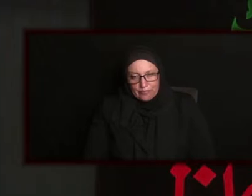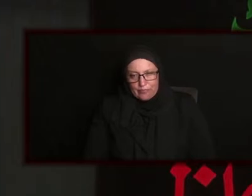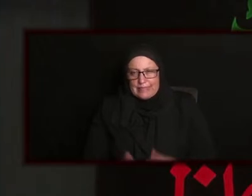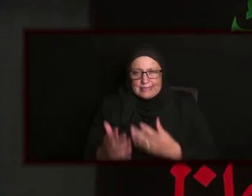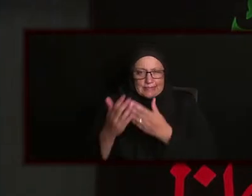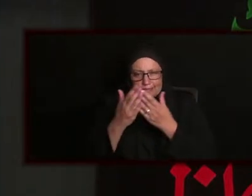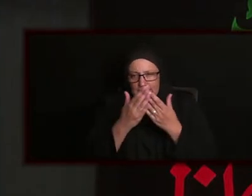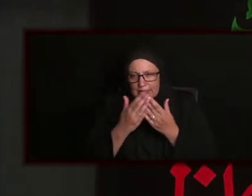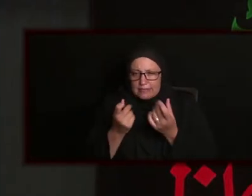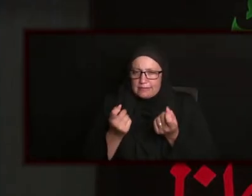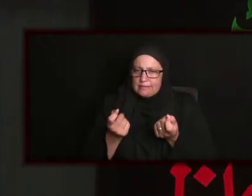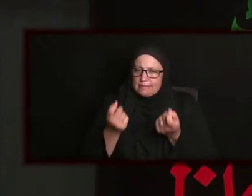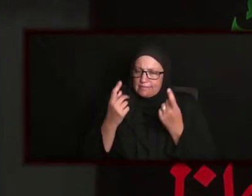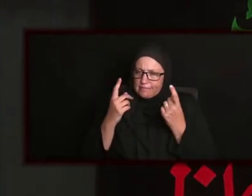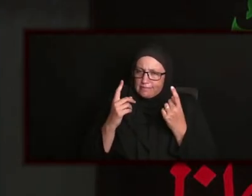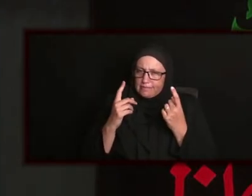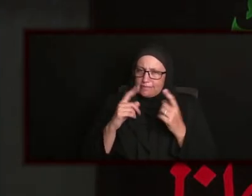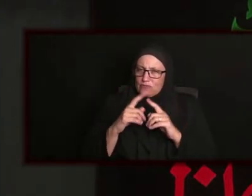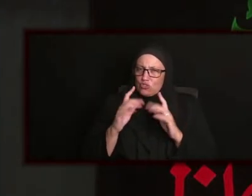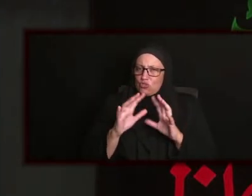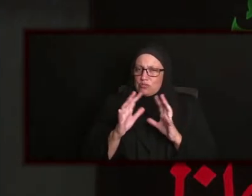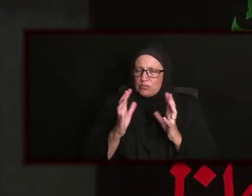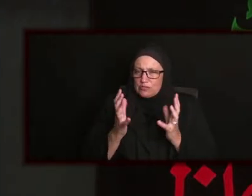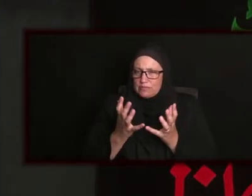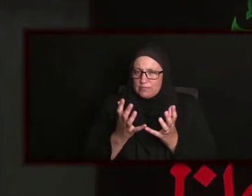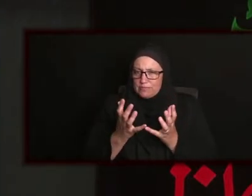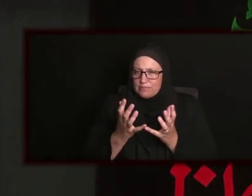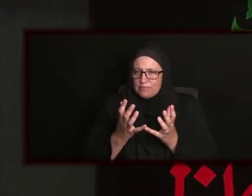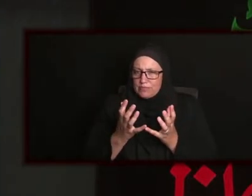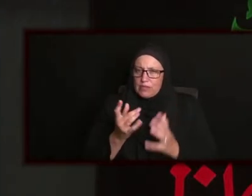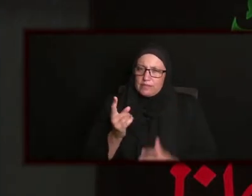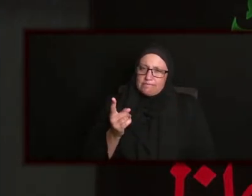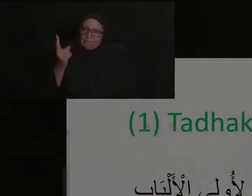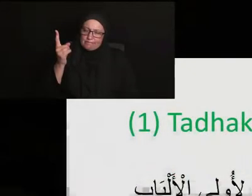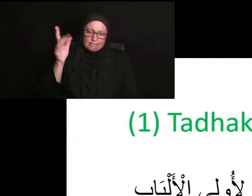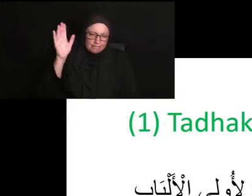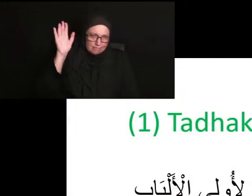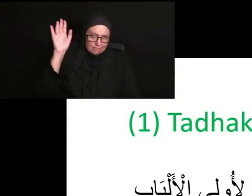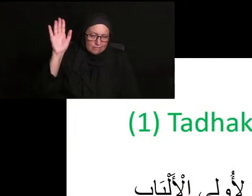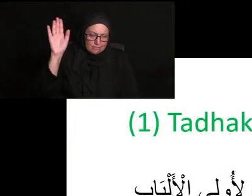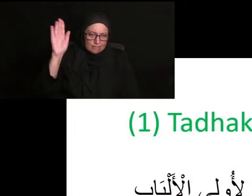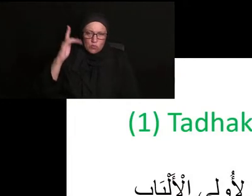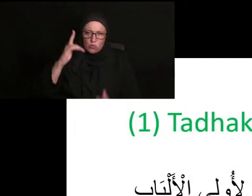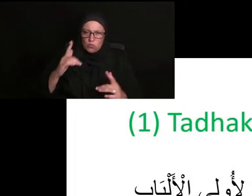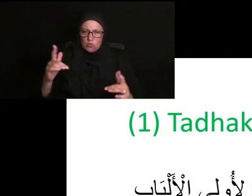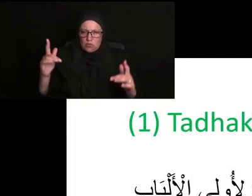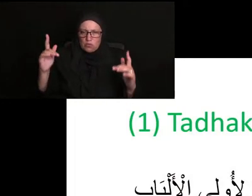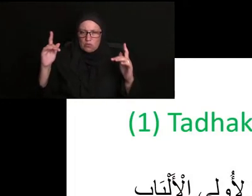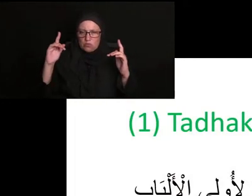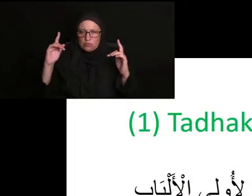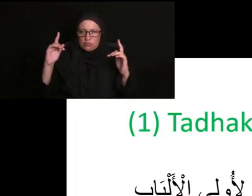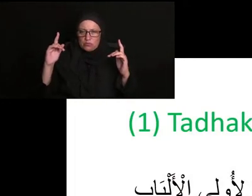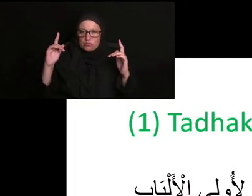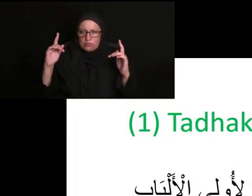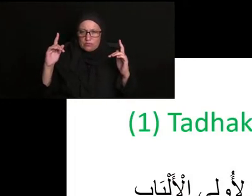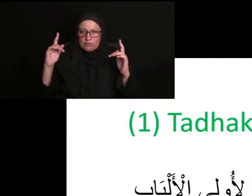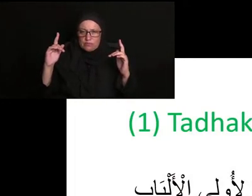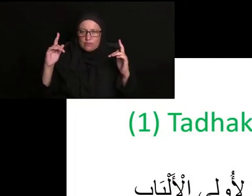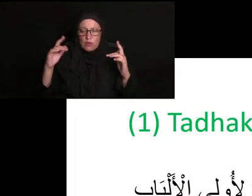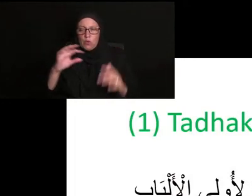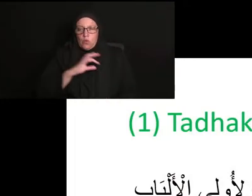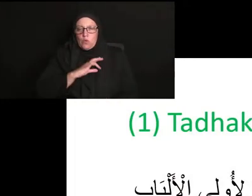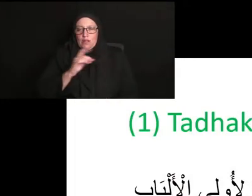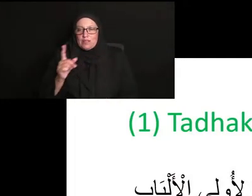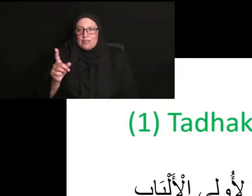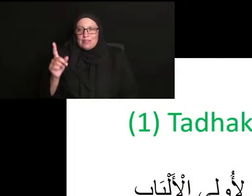universe, and that is رَبَّنَا مَا خَلَقْتَ هَذَا بَاطِلًا. Oh Allah,